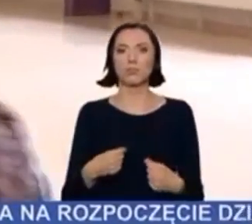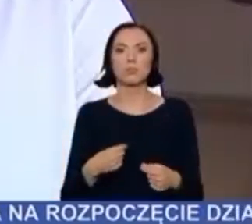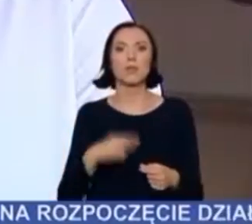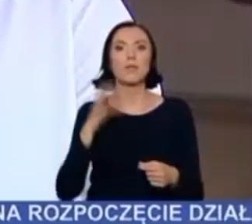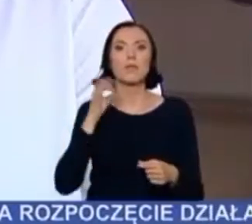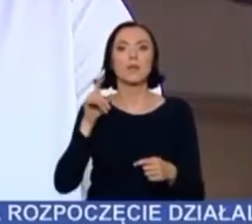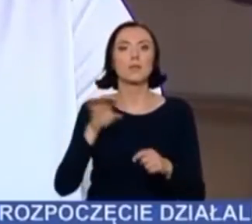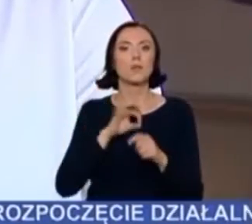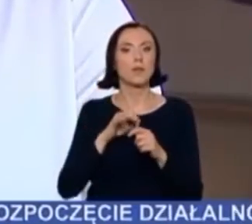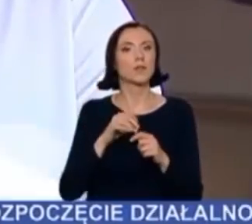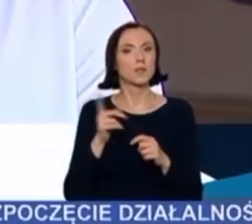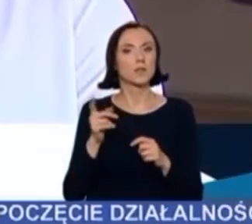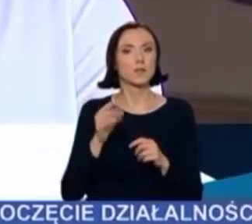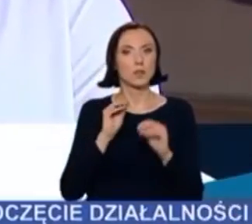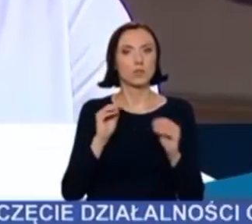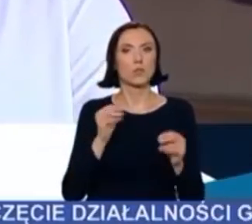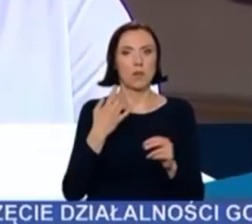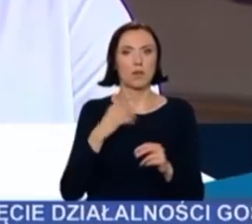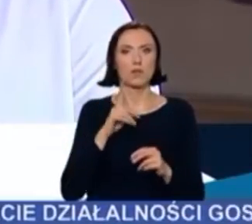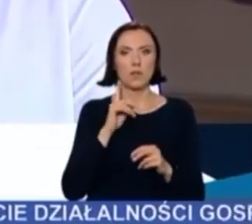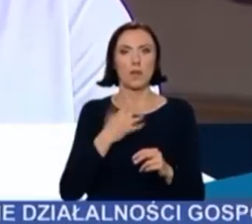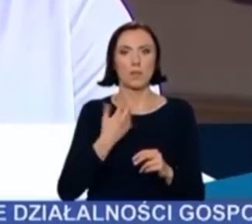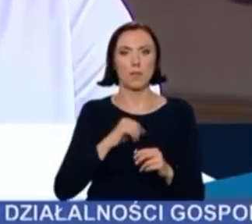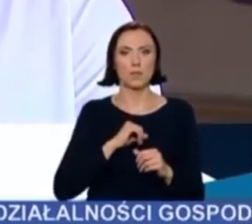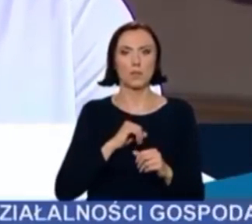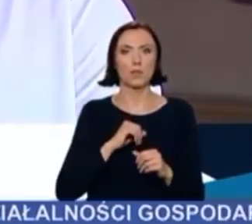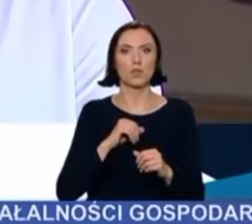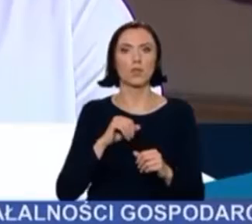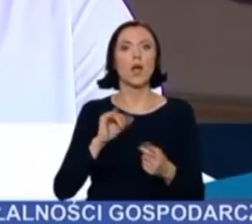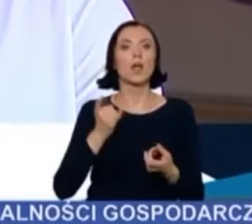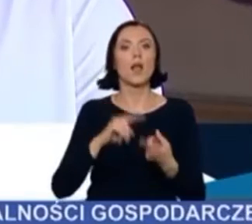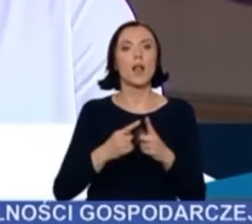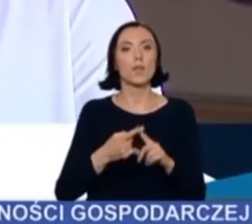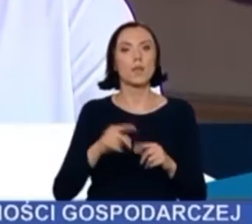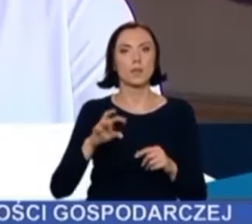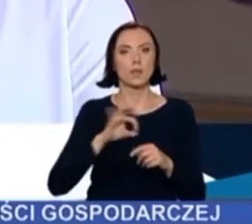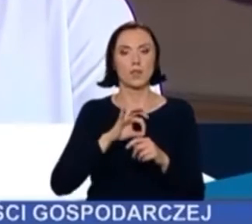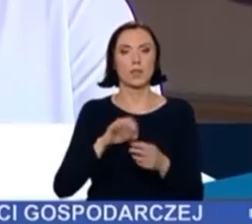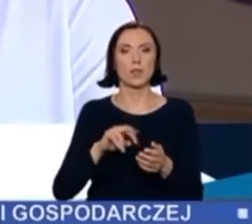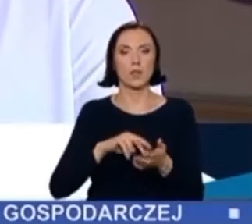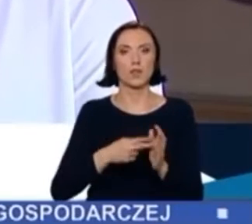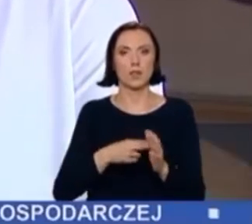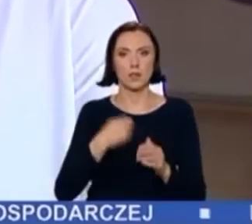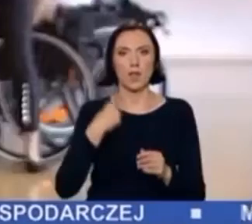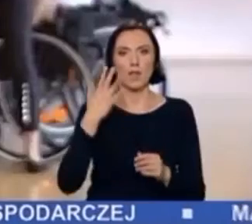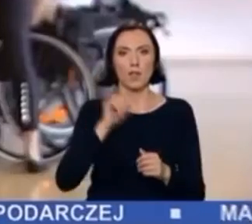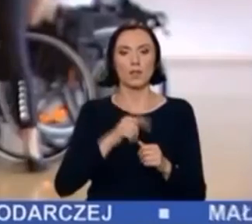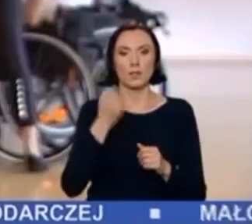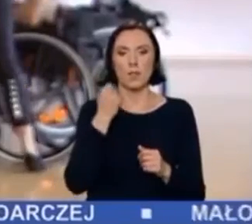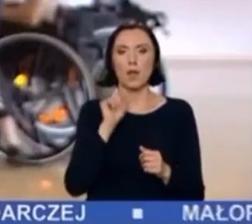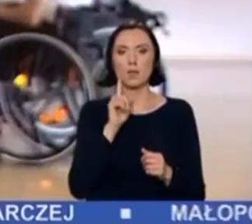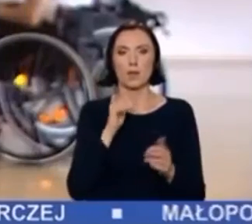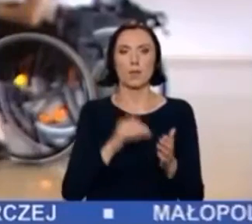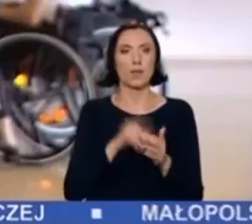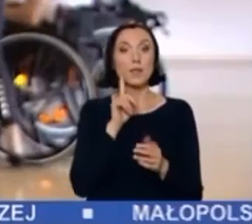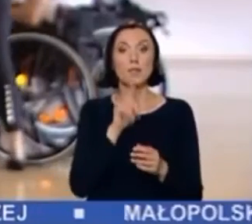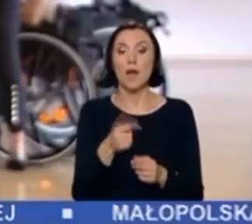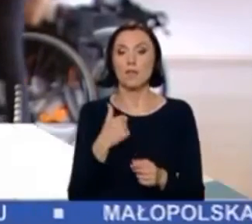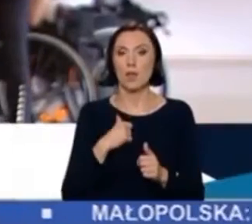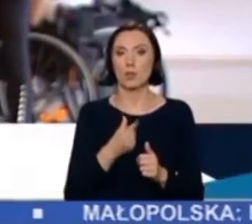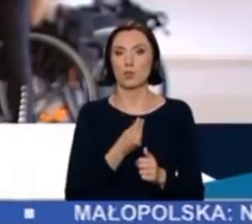pani prowadząca elementami, które wprowadza do tańca. Wiem, że jest mi to bardzo potrzebne. Jest